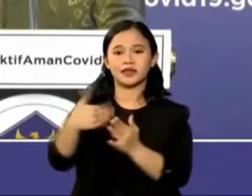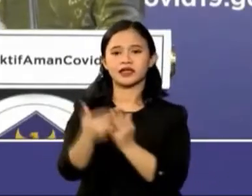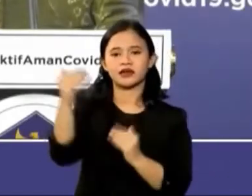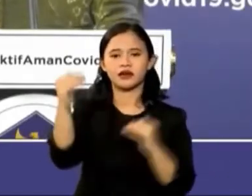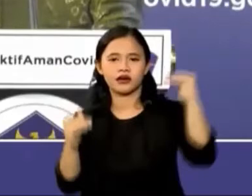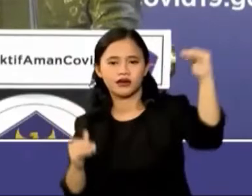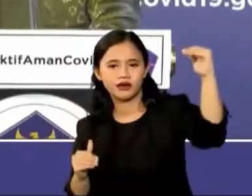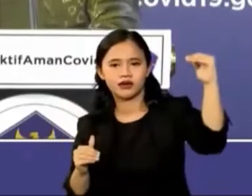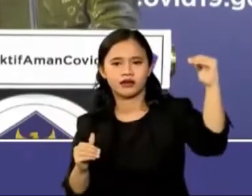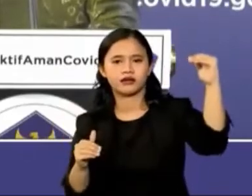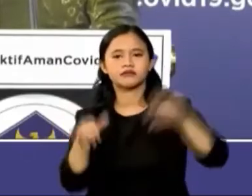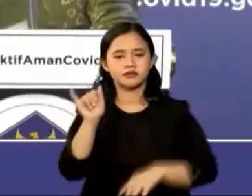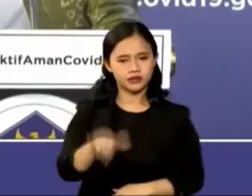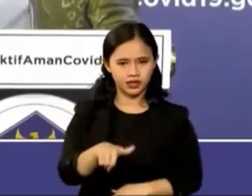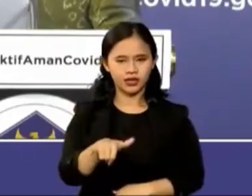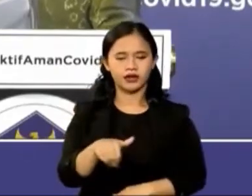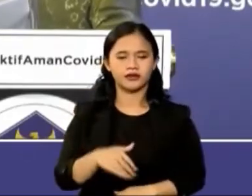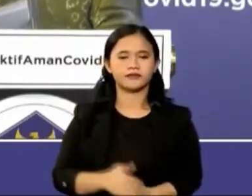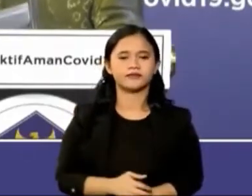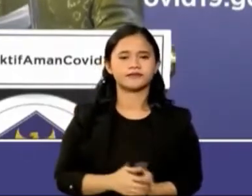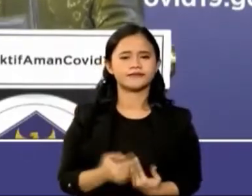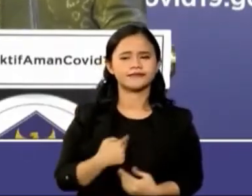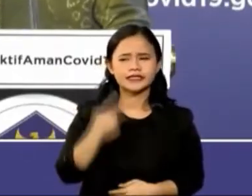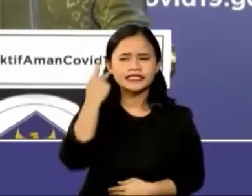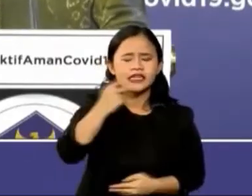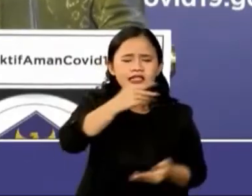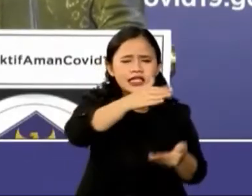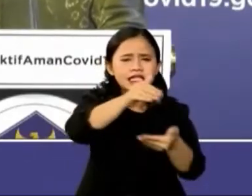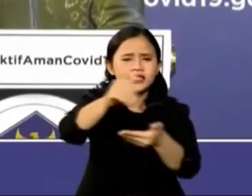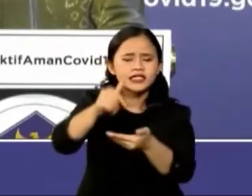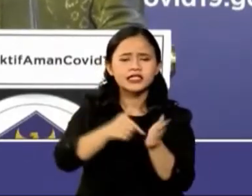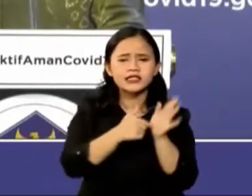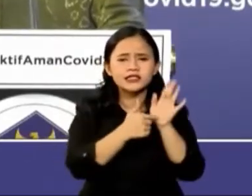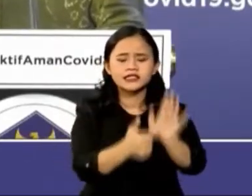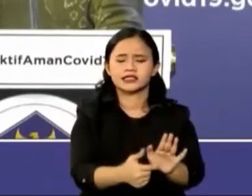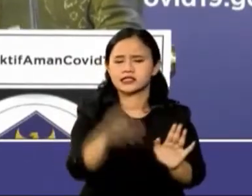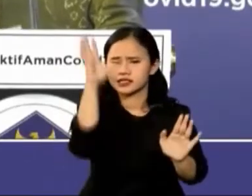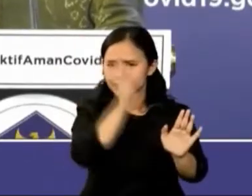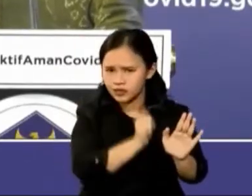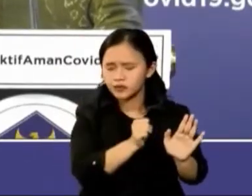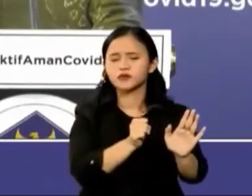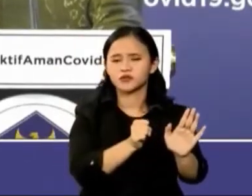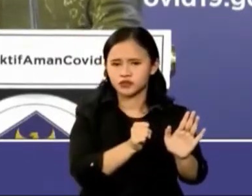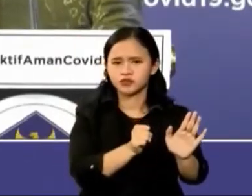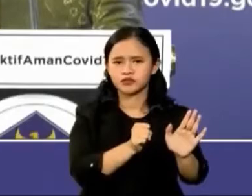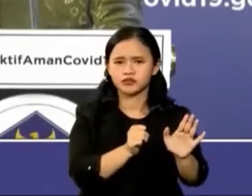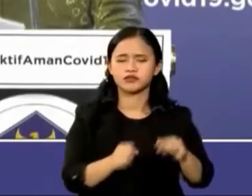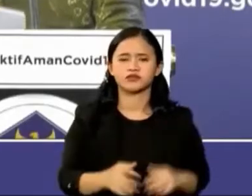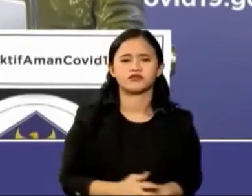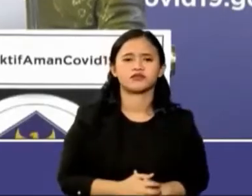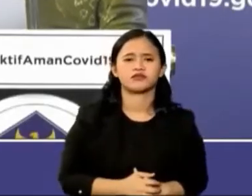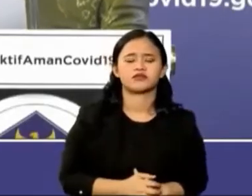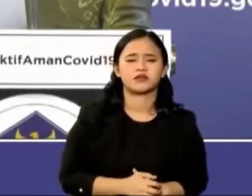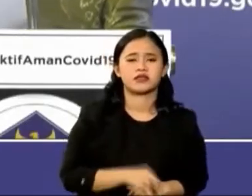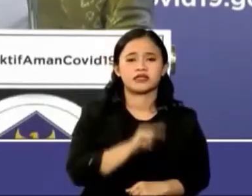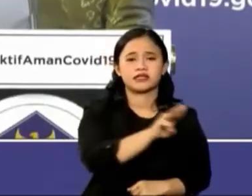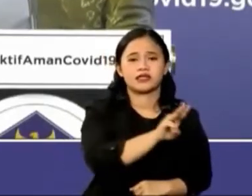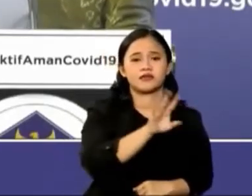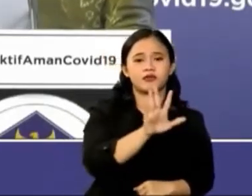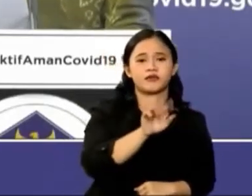kematian. Kalau kita perhatikan data akumulasi sampai dengan kondisi saat ini,